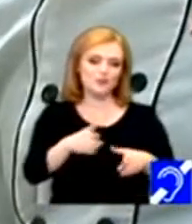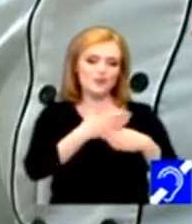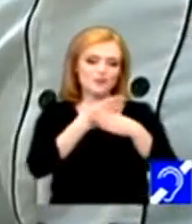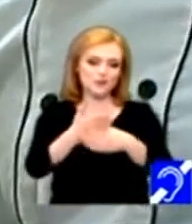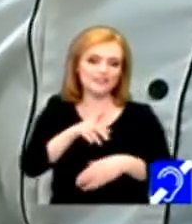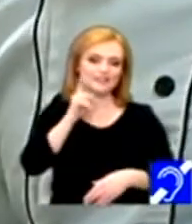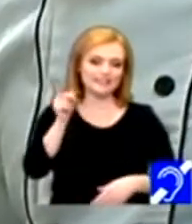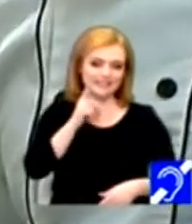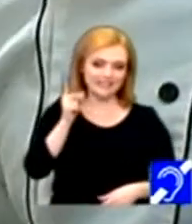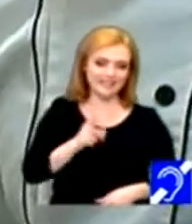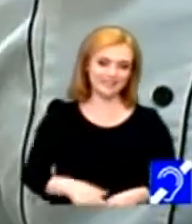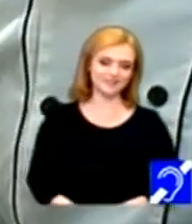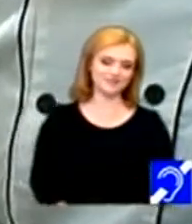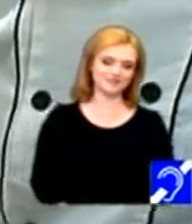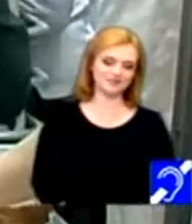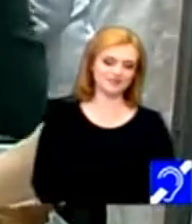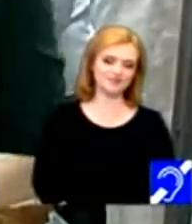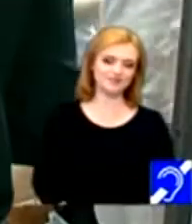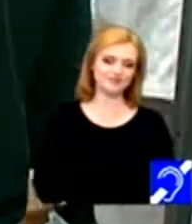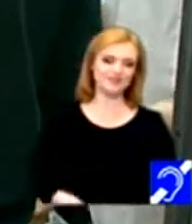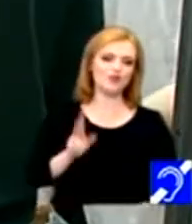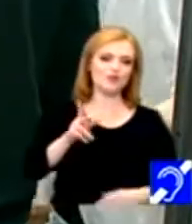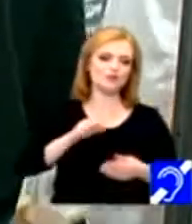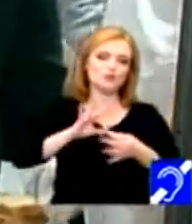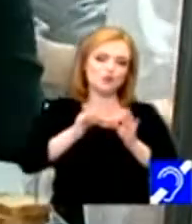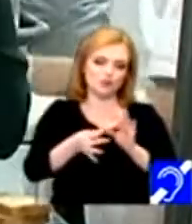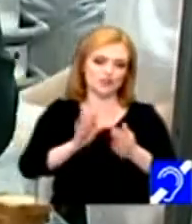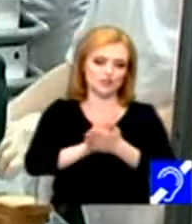integrarea în societate a minorilor și a tinerilor aflați în dificultate.